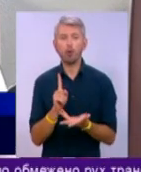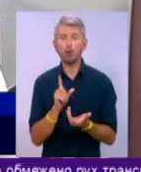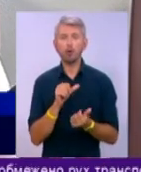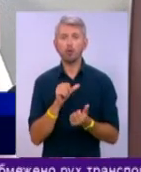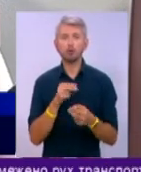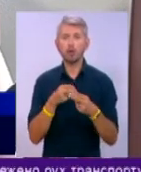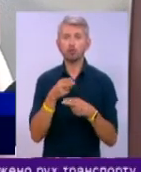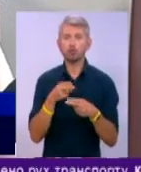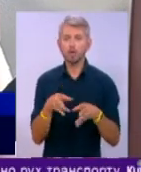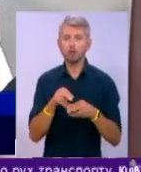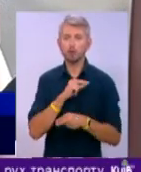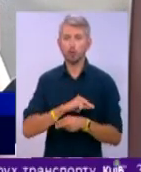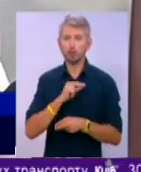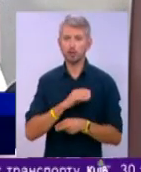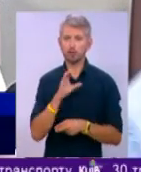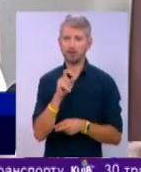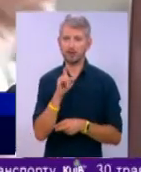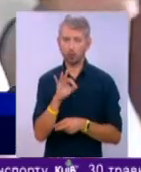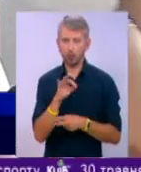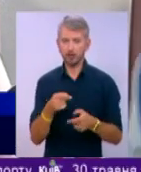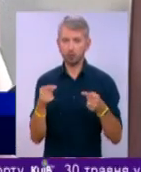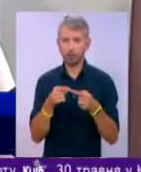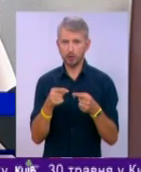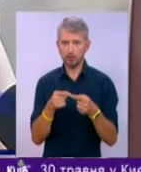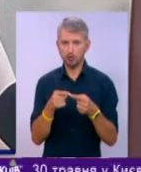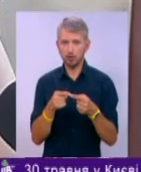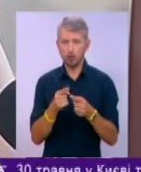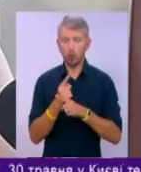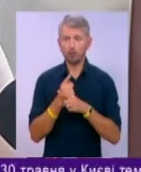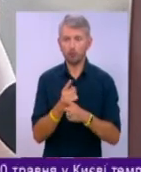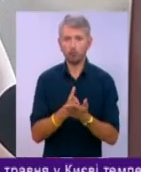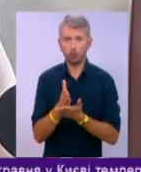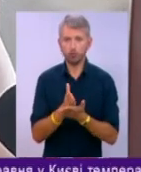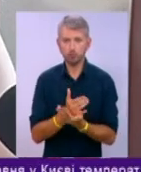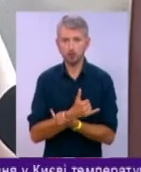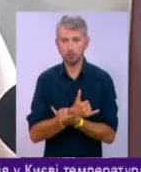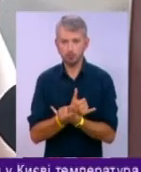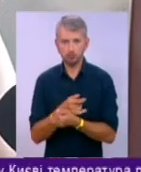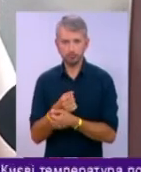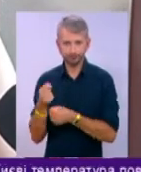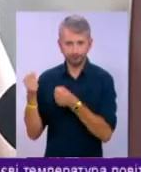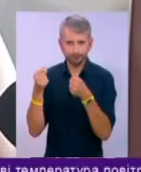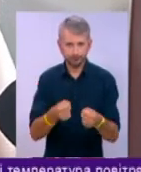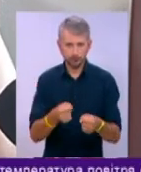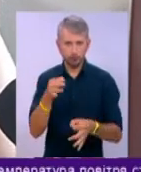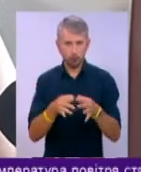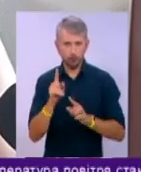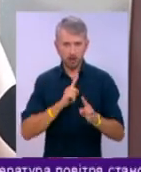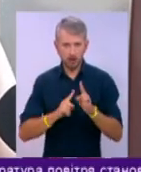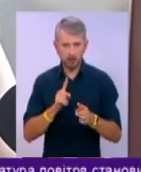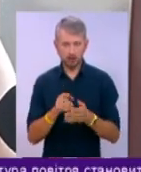саме перешкоджає співробітникам СІЗО відповідно конвойної служби, забезпечувати явку винуваченого, судове засідання,